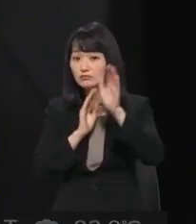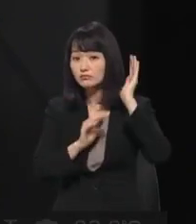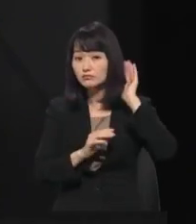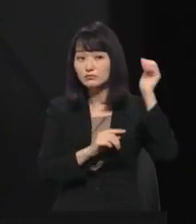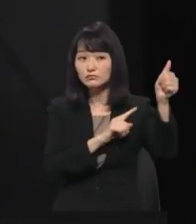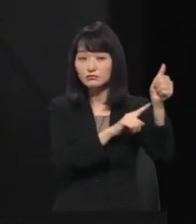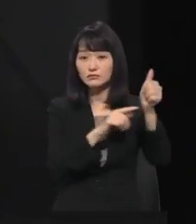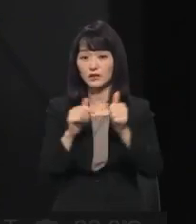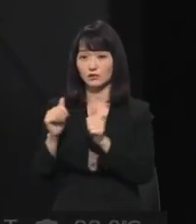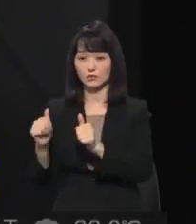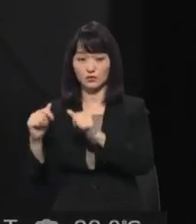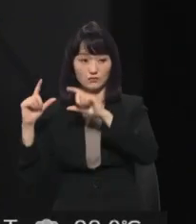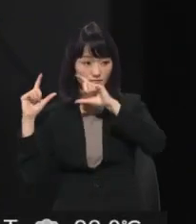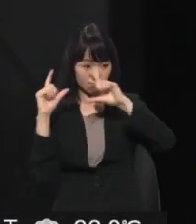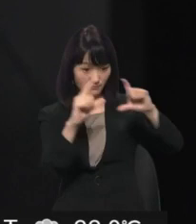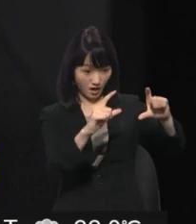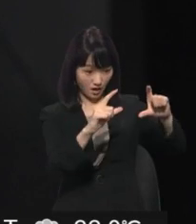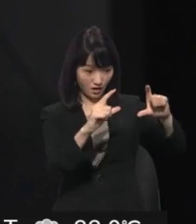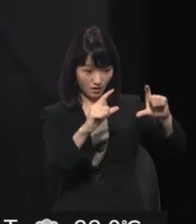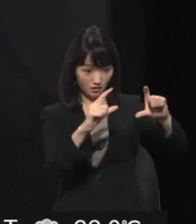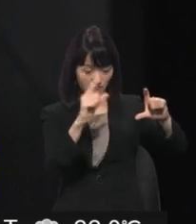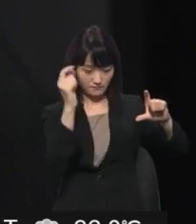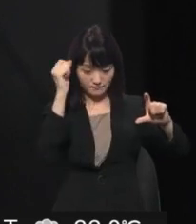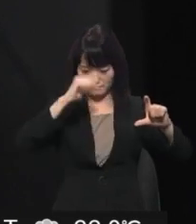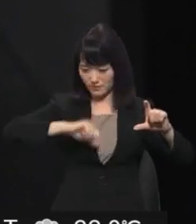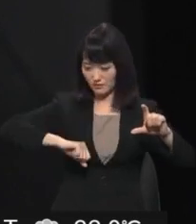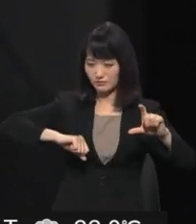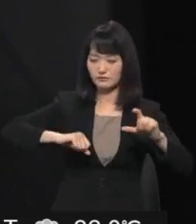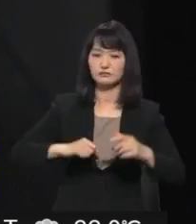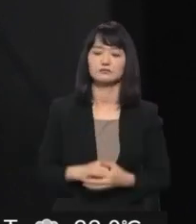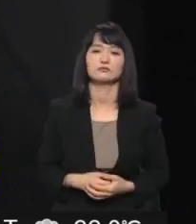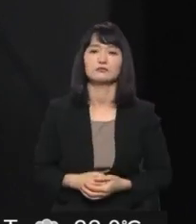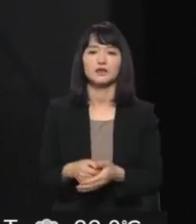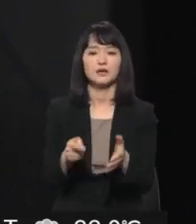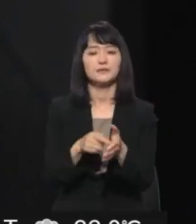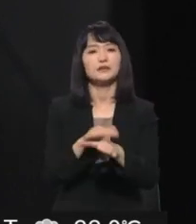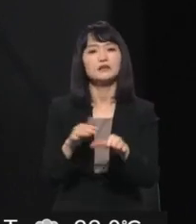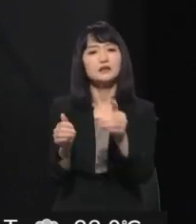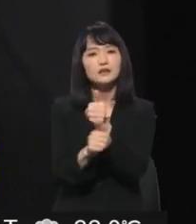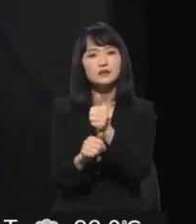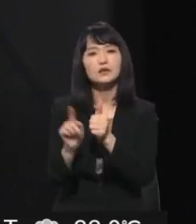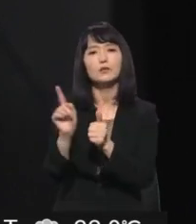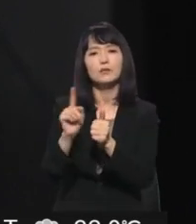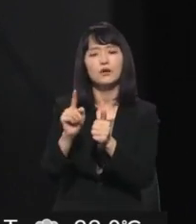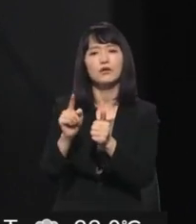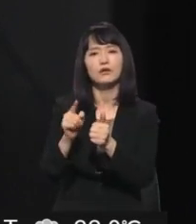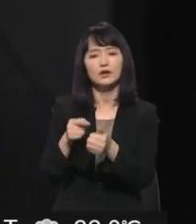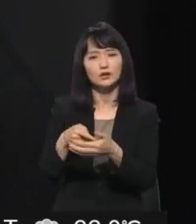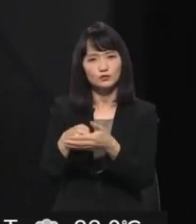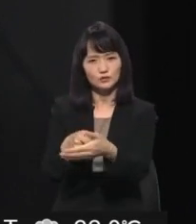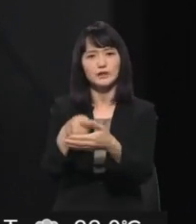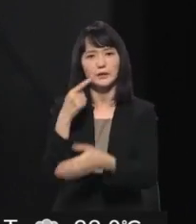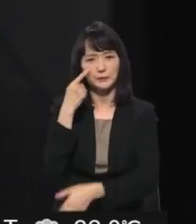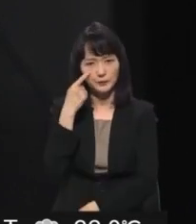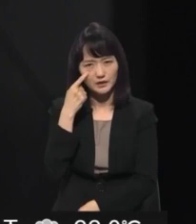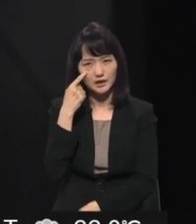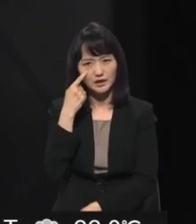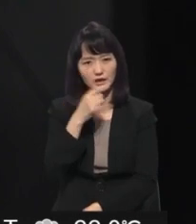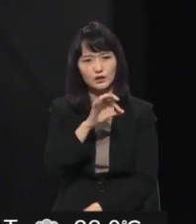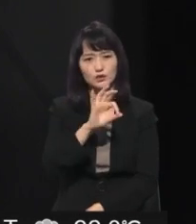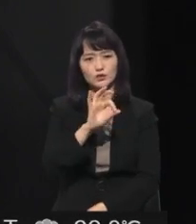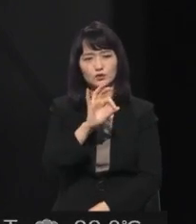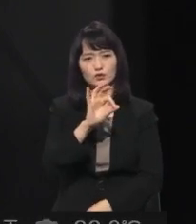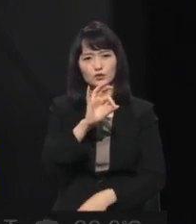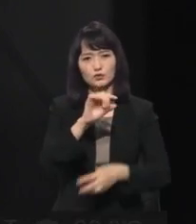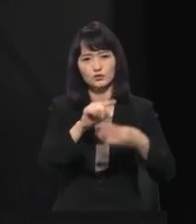판단을 즉 무시하는 거잖아요 그러니까 계속 bj 를 통해서 뭔가 가자 라고 하는 것이 인심이 그렇게 반영이 된